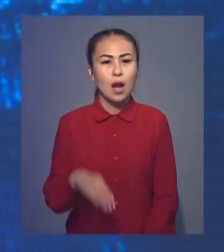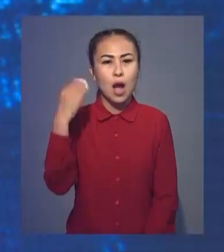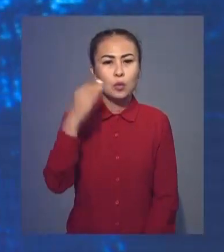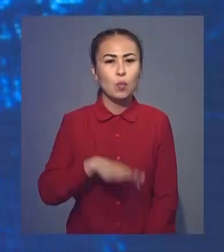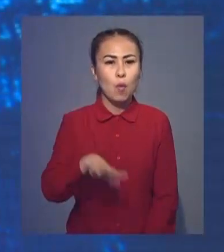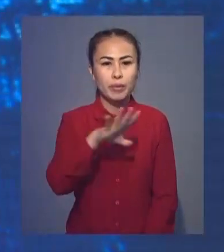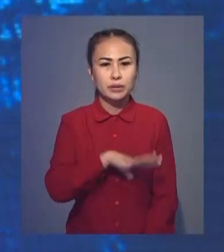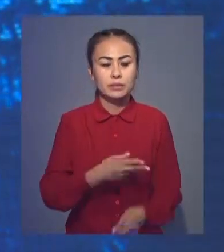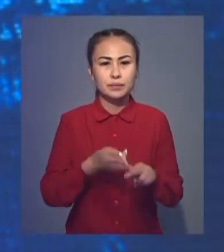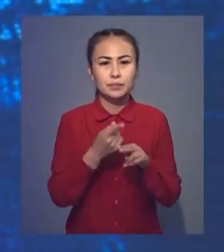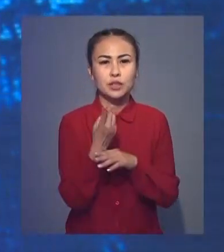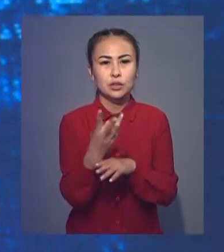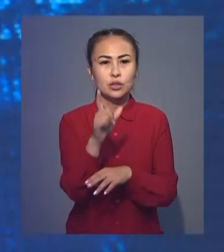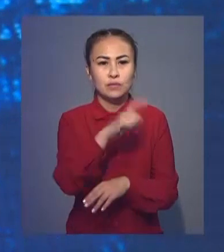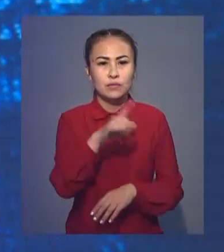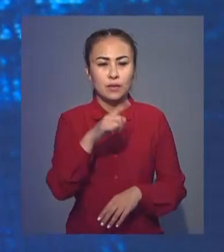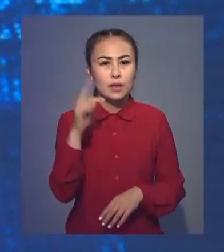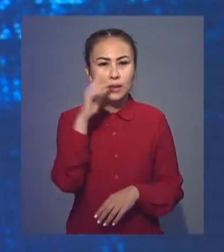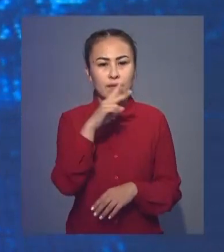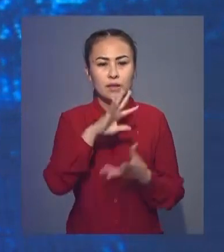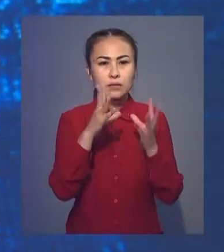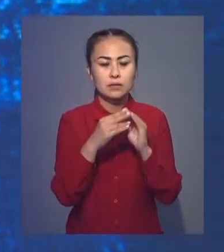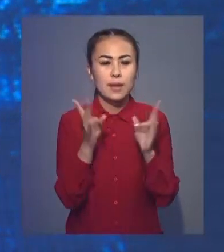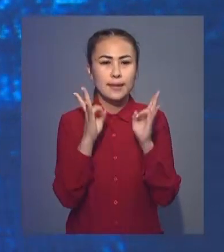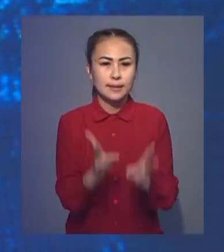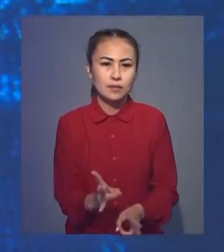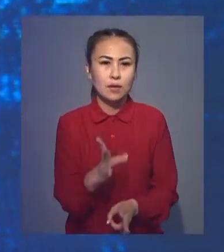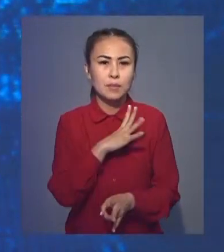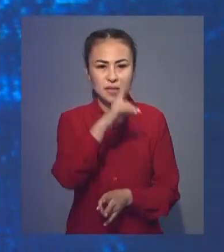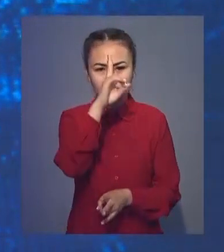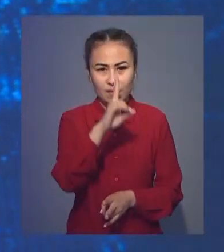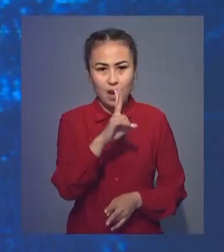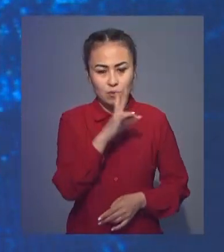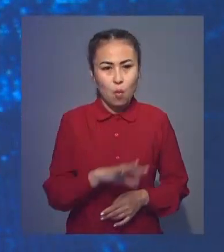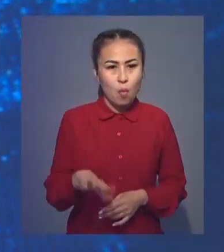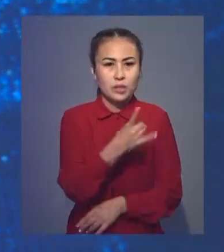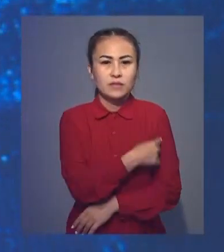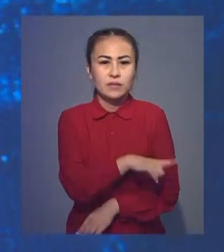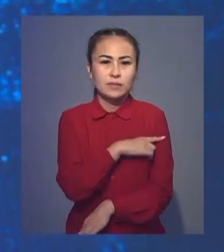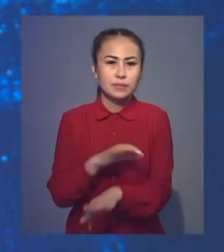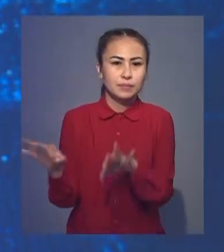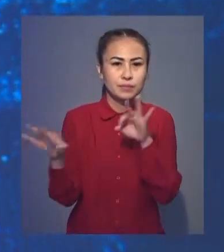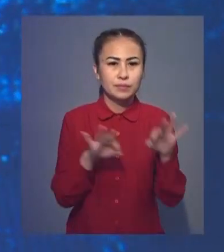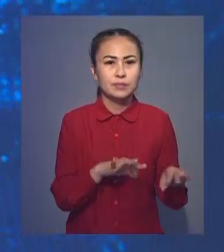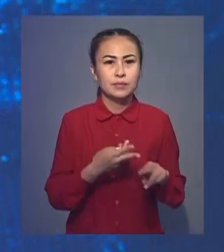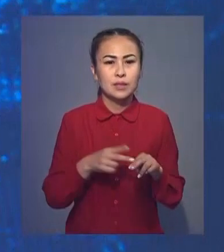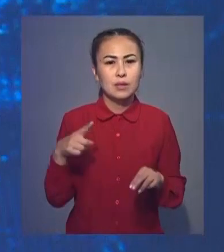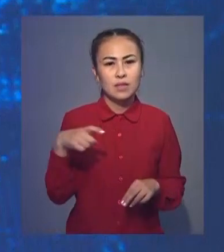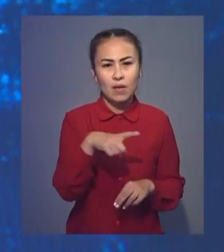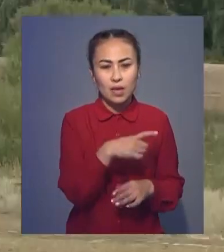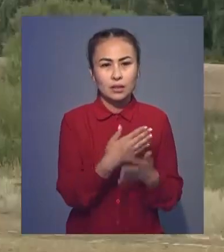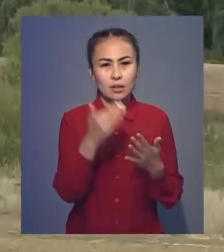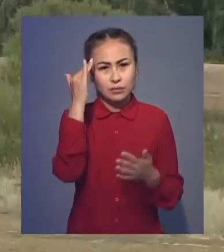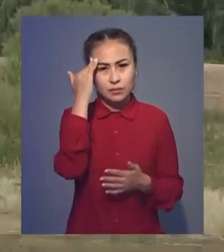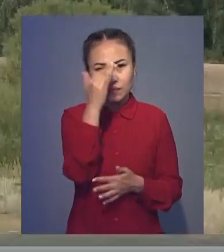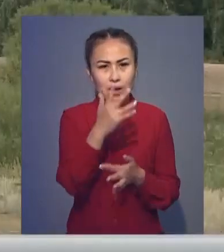Ақтөбе облысында бірнеше адам улы жәндіктерден зардап шекті. Соңғы 2 айдың өзінде облыстық жедел жәрдем ауруханасына жылан мен белгісіз